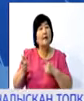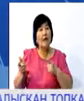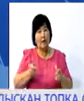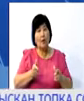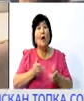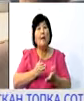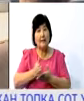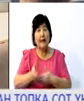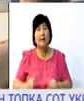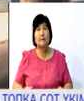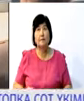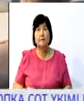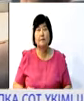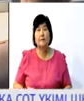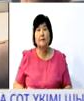бағытталған.